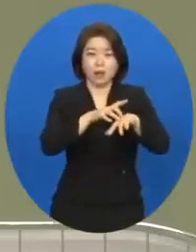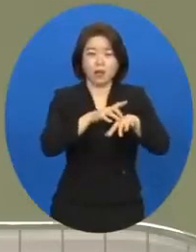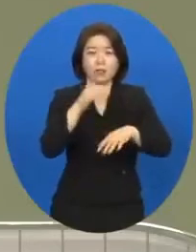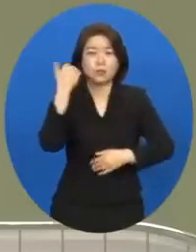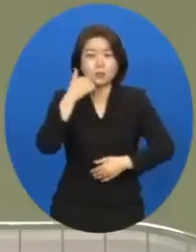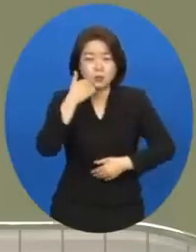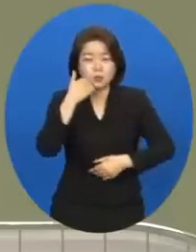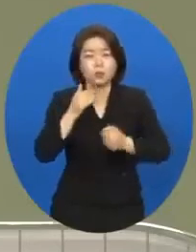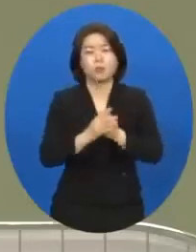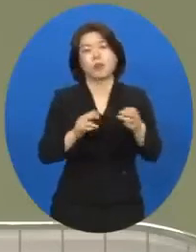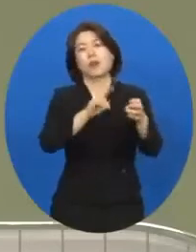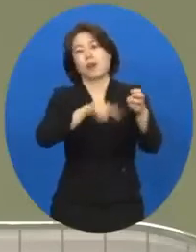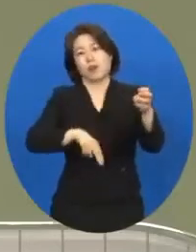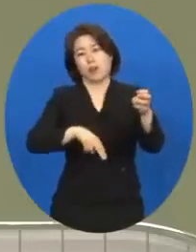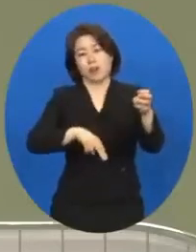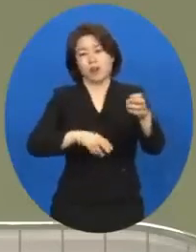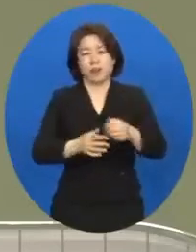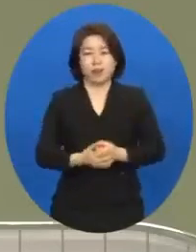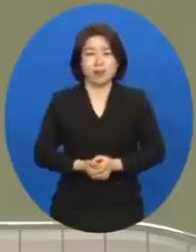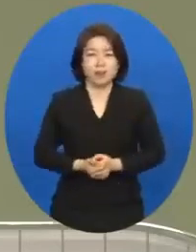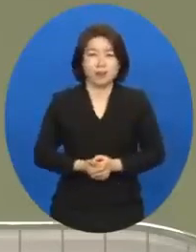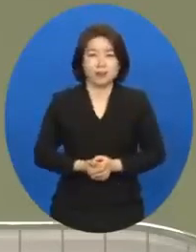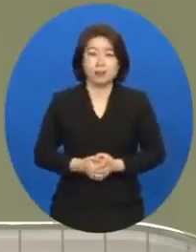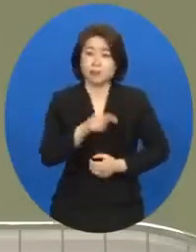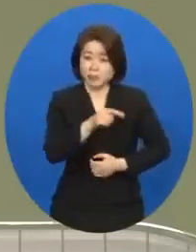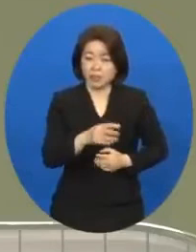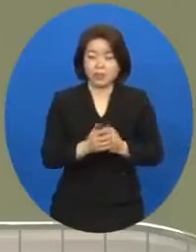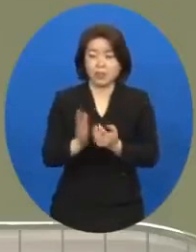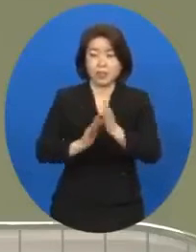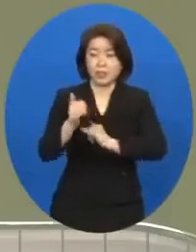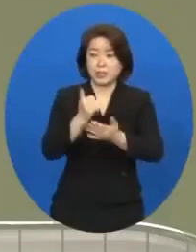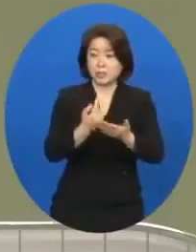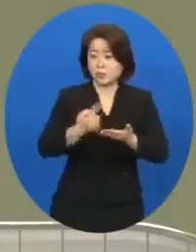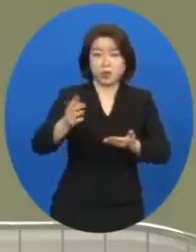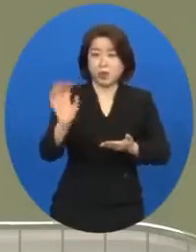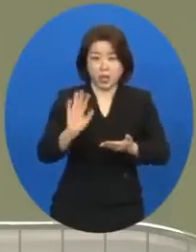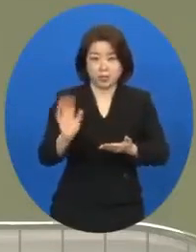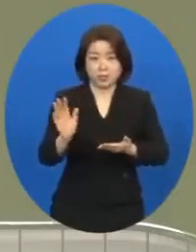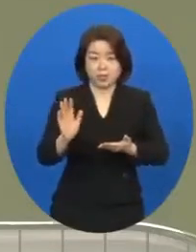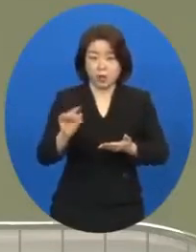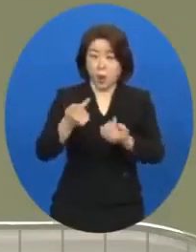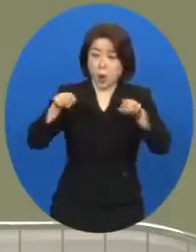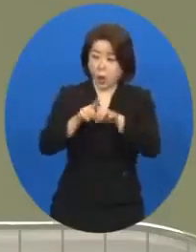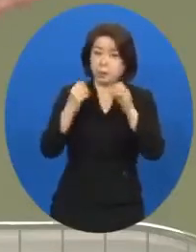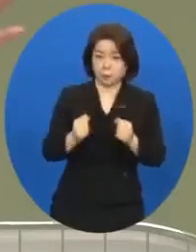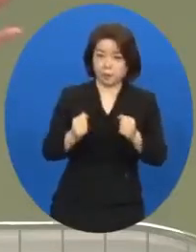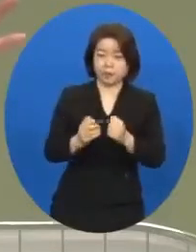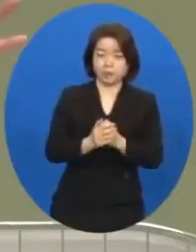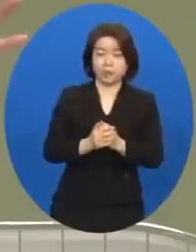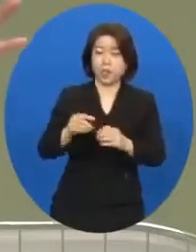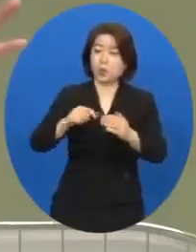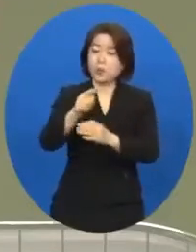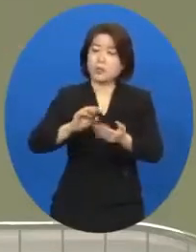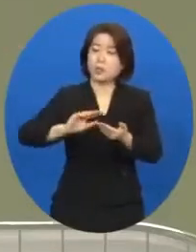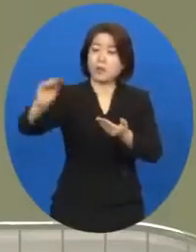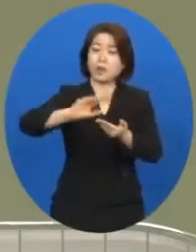겁니다. 가룟유다는 예수님을 떠나지 않았어요. 분명히 사람들은 다 예수님을 떠날